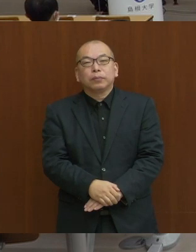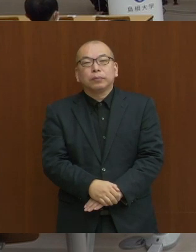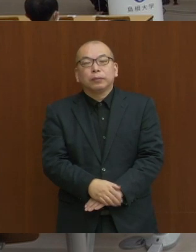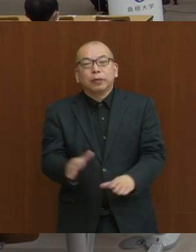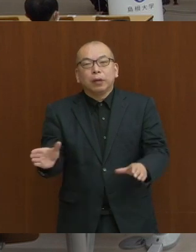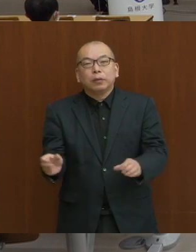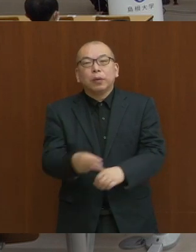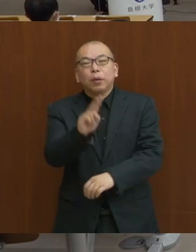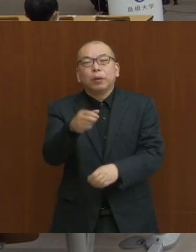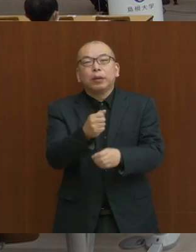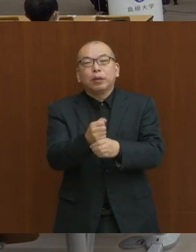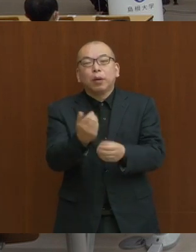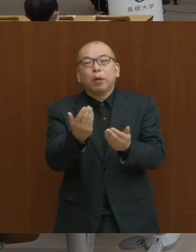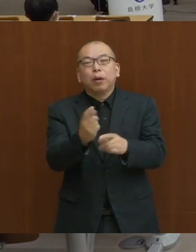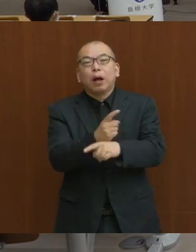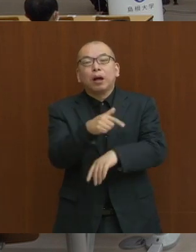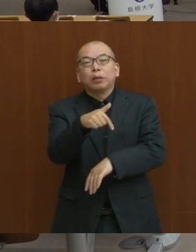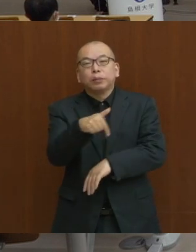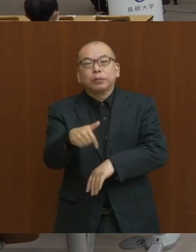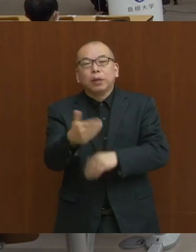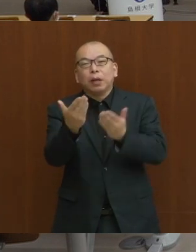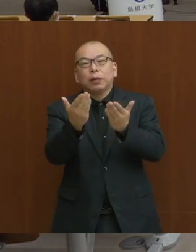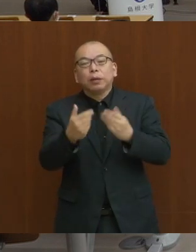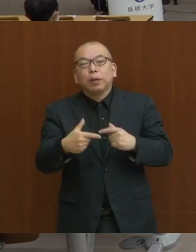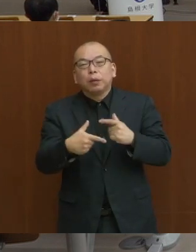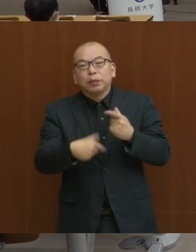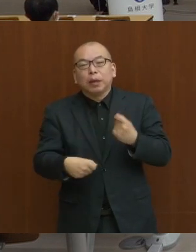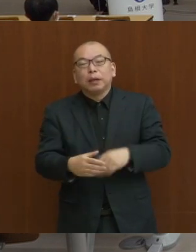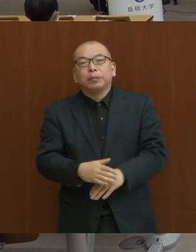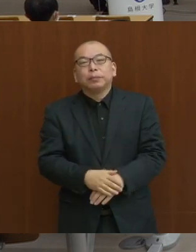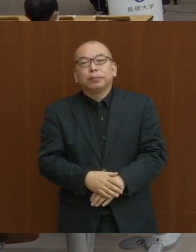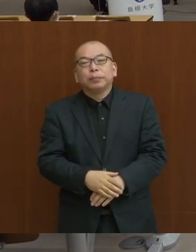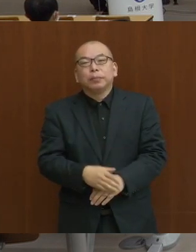総合理工学部卒業生